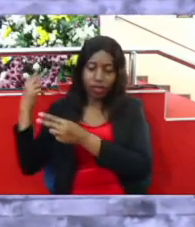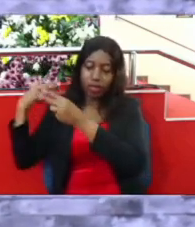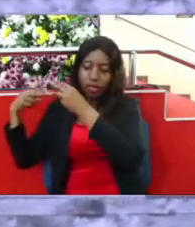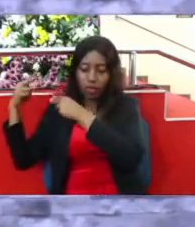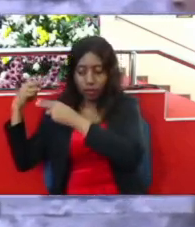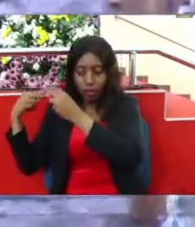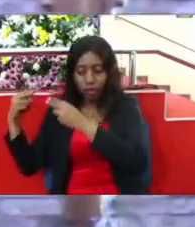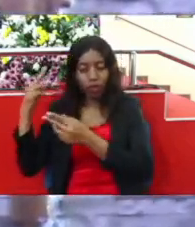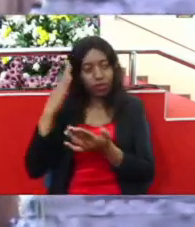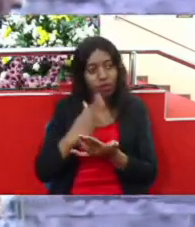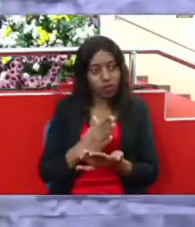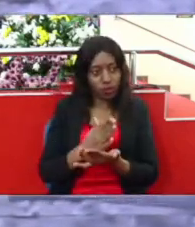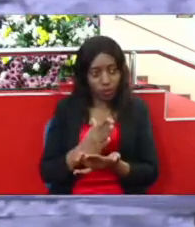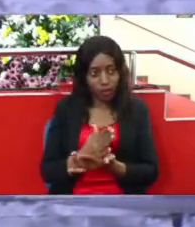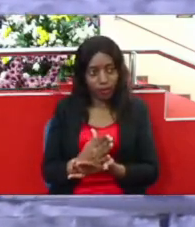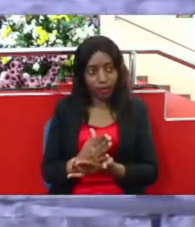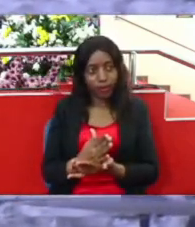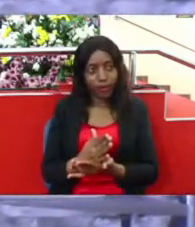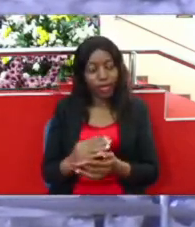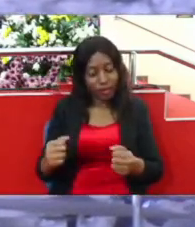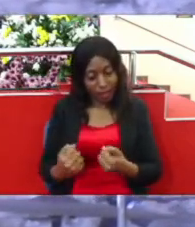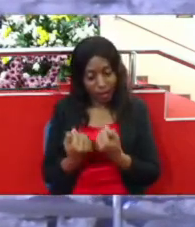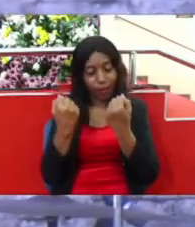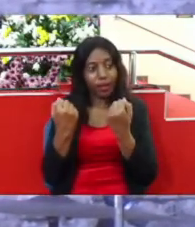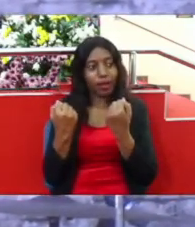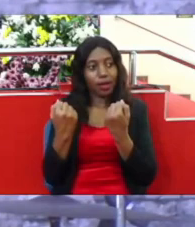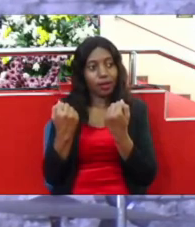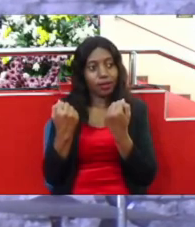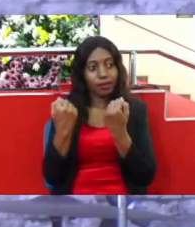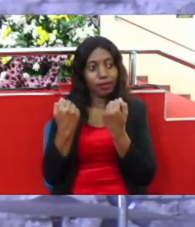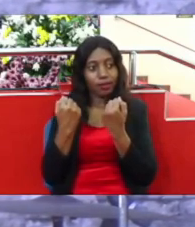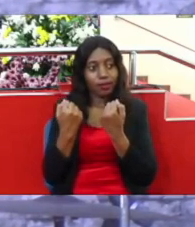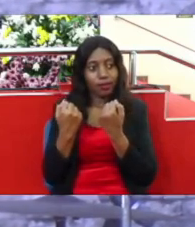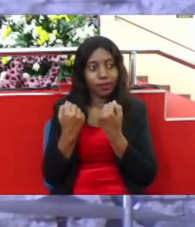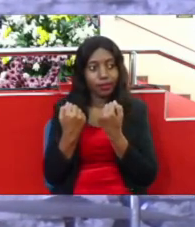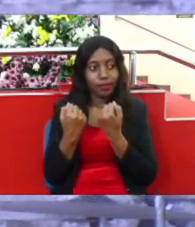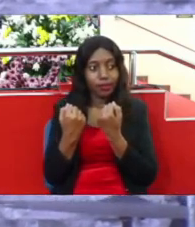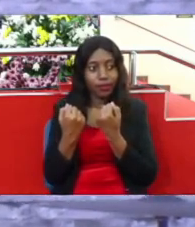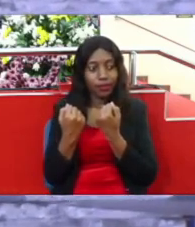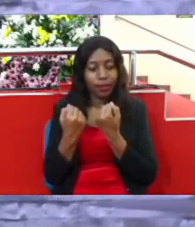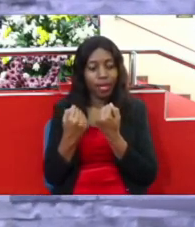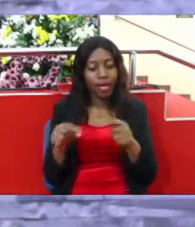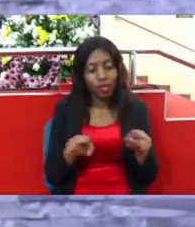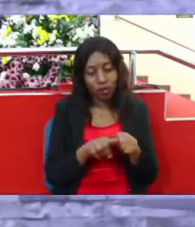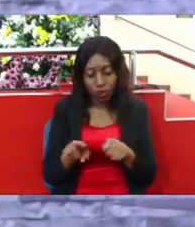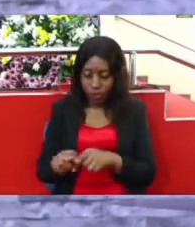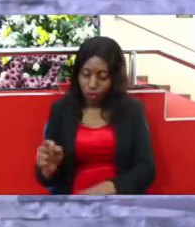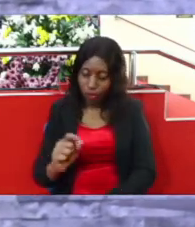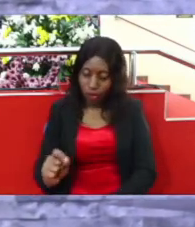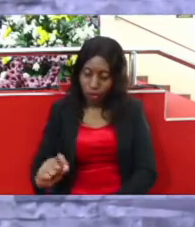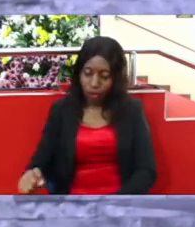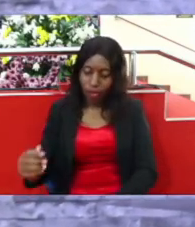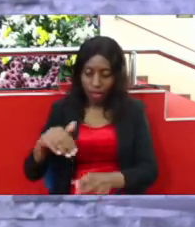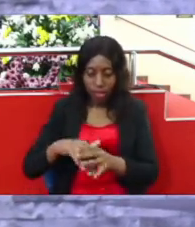la kihistoria ambalo kwa kweli lilifanyika. It happened. Lilifanyika. And it is recorded in scripture. Na limenakiliwa